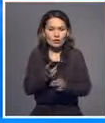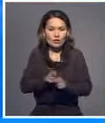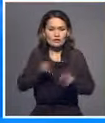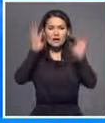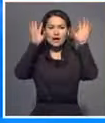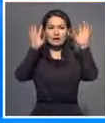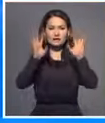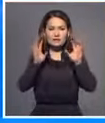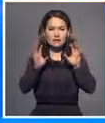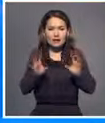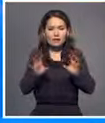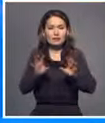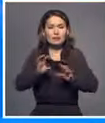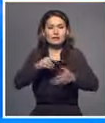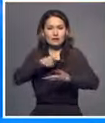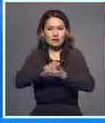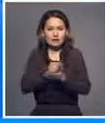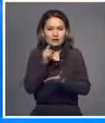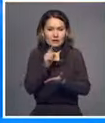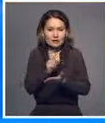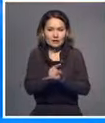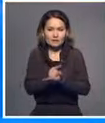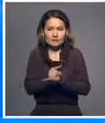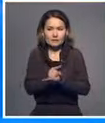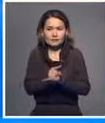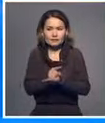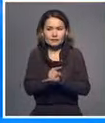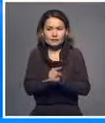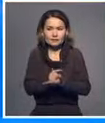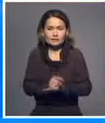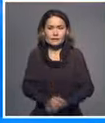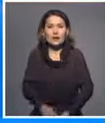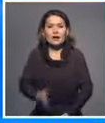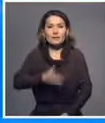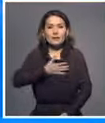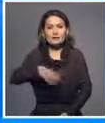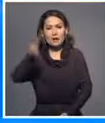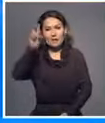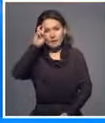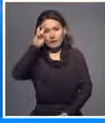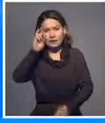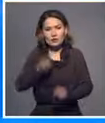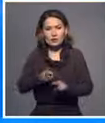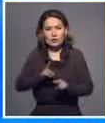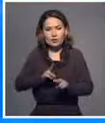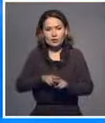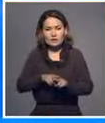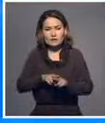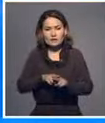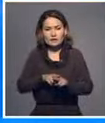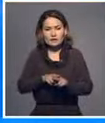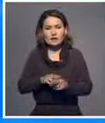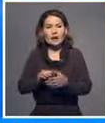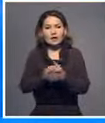отыр. Көрсетіліп отырған заңда бір мән беретін жер бар. Аккредитация жарайды, керек. Мемлекеттің тұтастығын, ішкі сыртқы тұтастығын сақтау